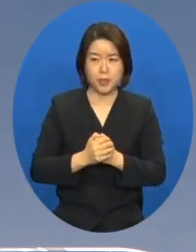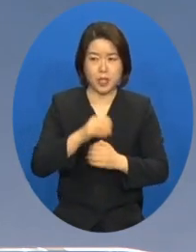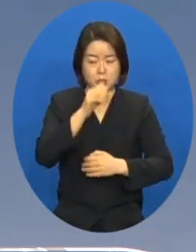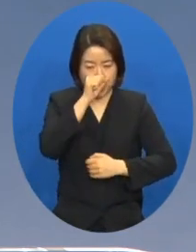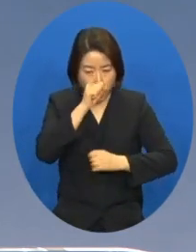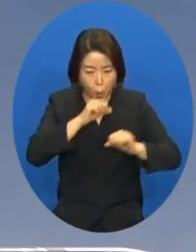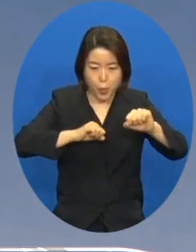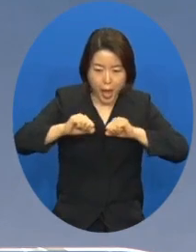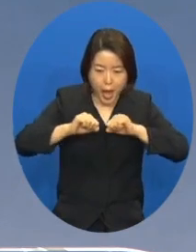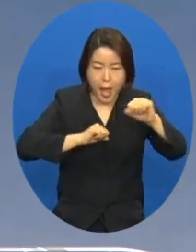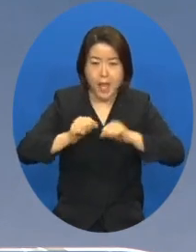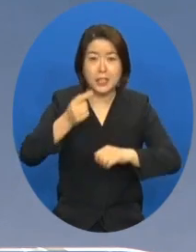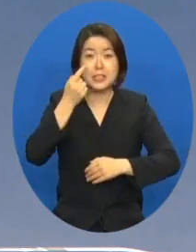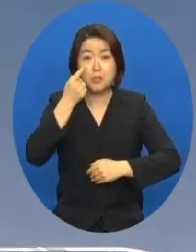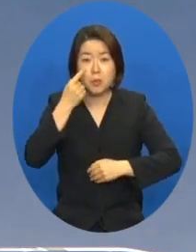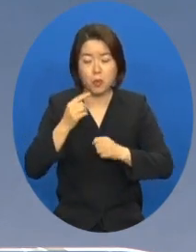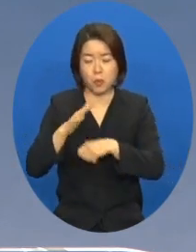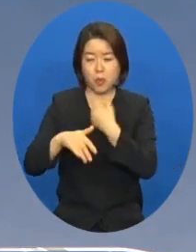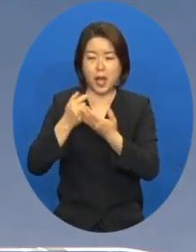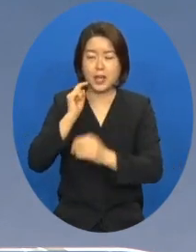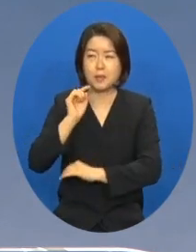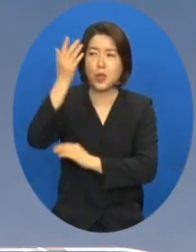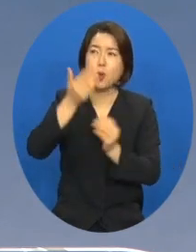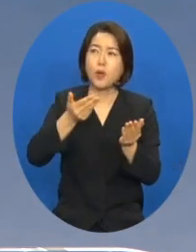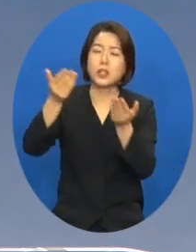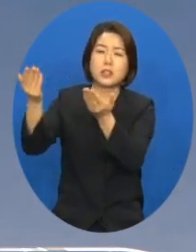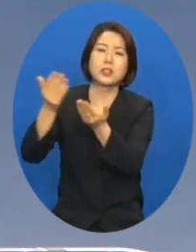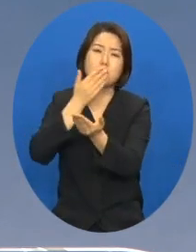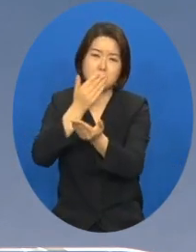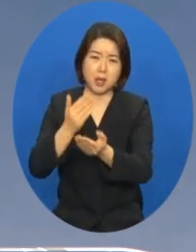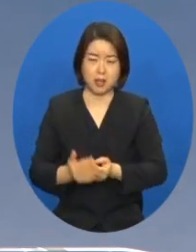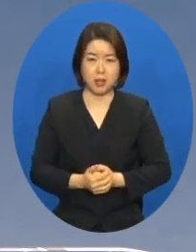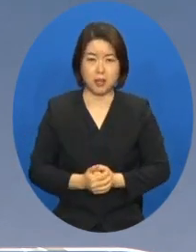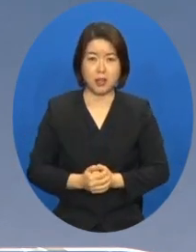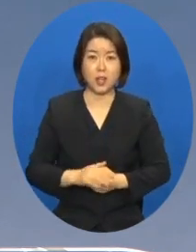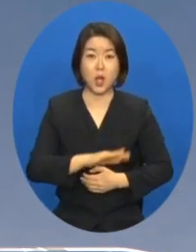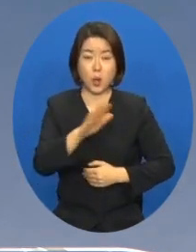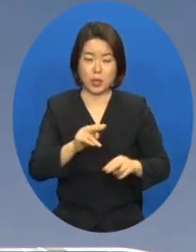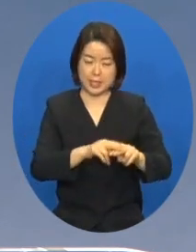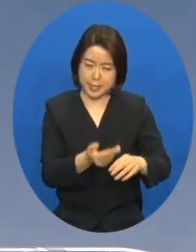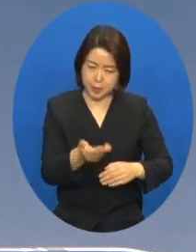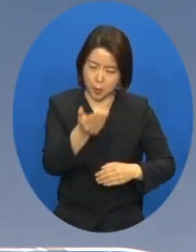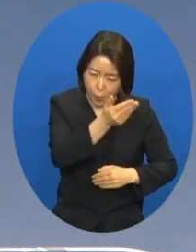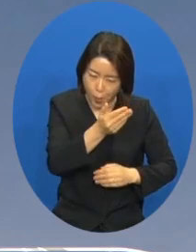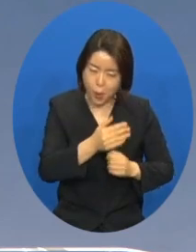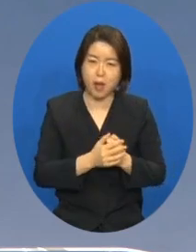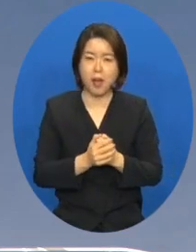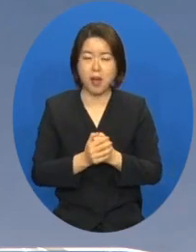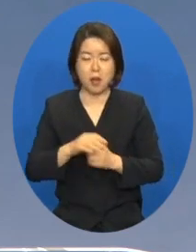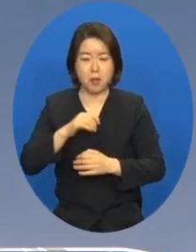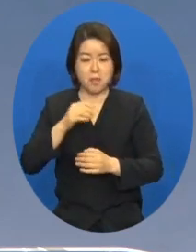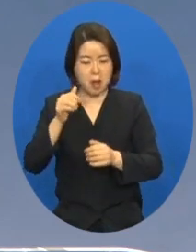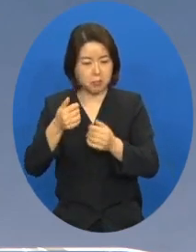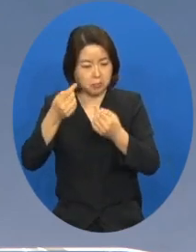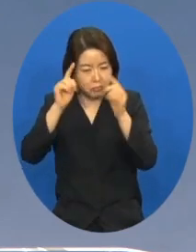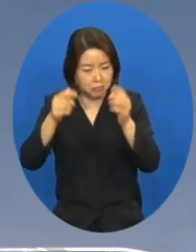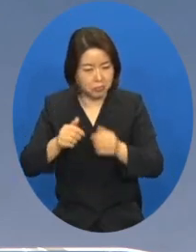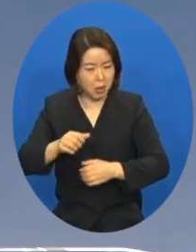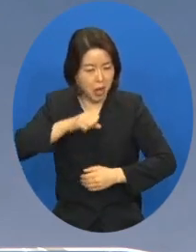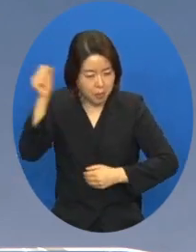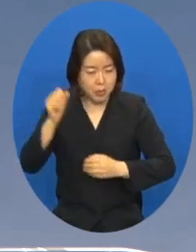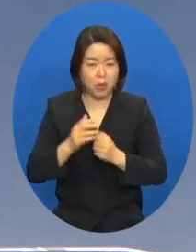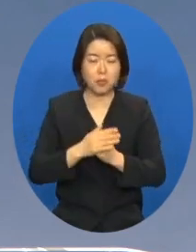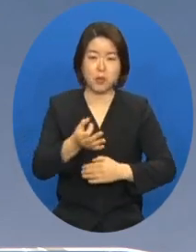보고 하나님께 영광을 돌리는 것이라는 겁니다. 우리가 진급을 했거나 뭐 합격을 했거나